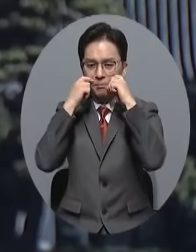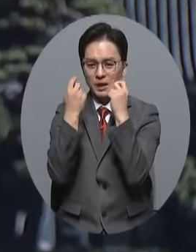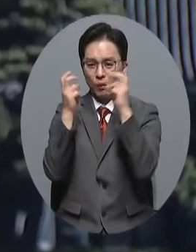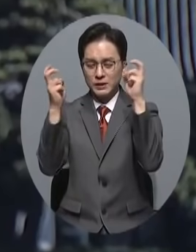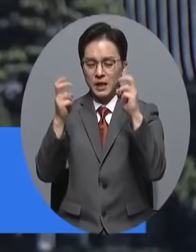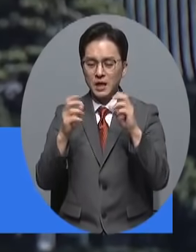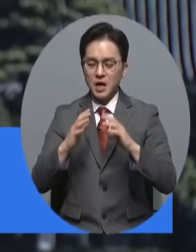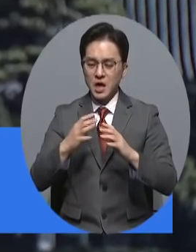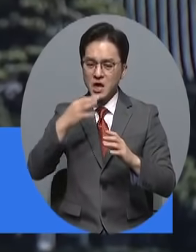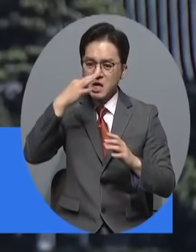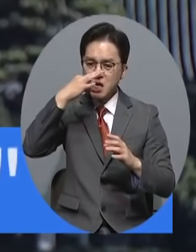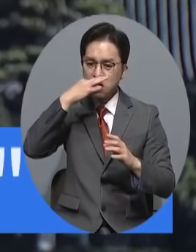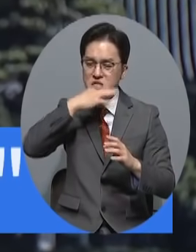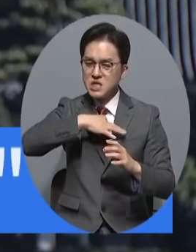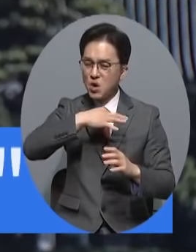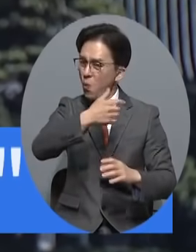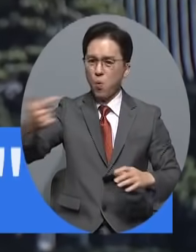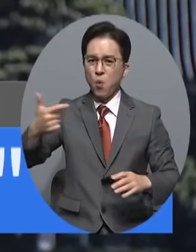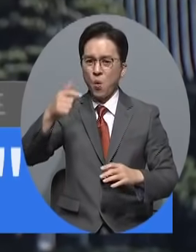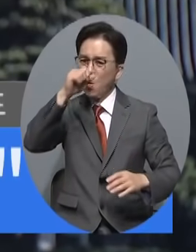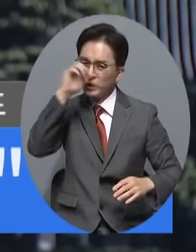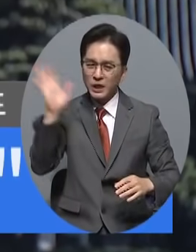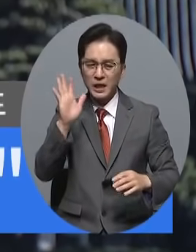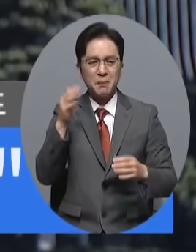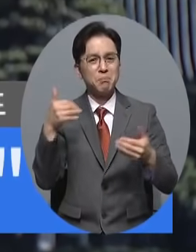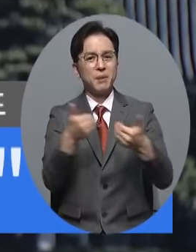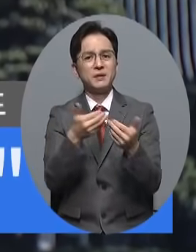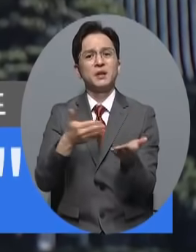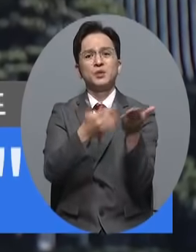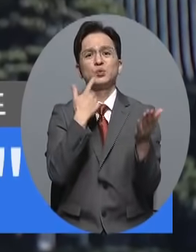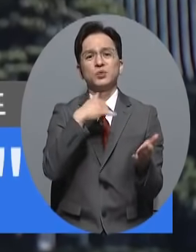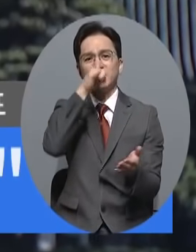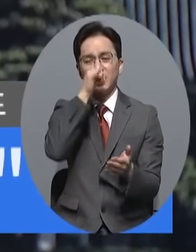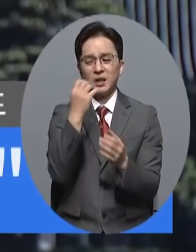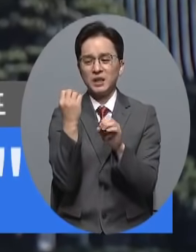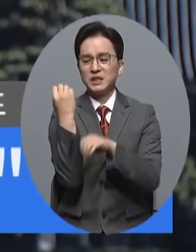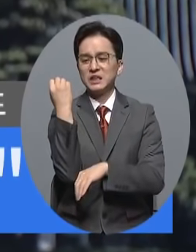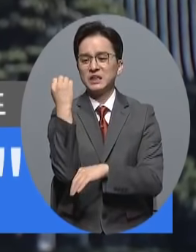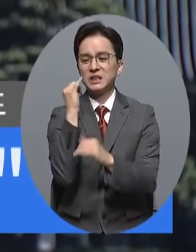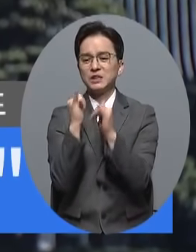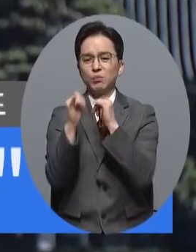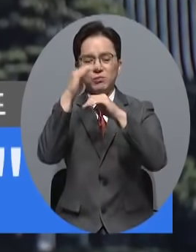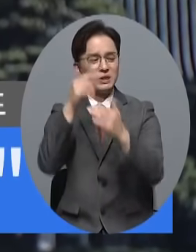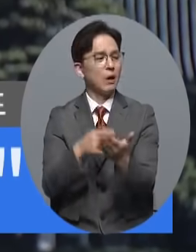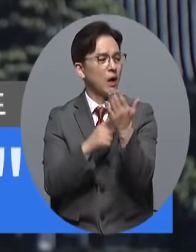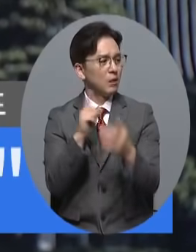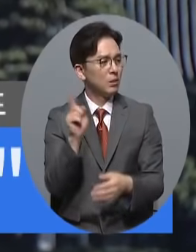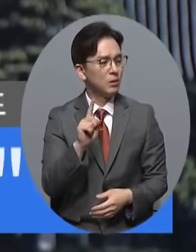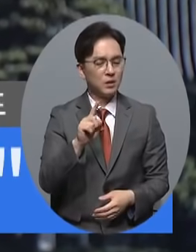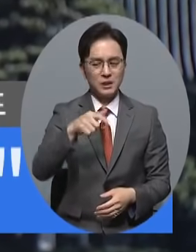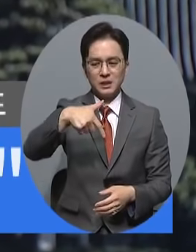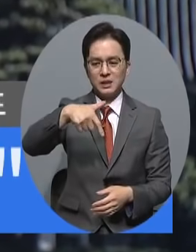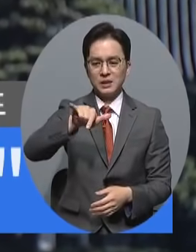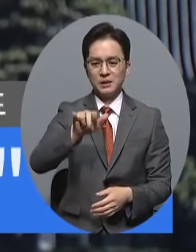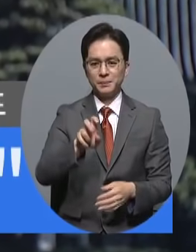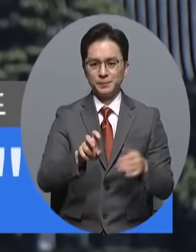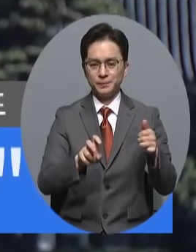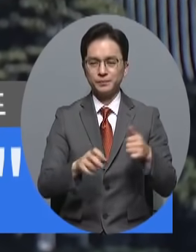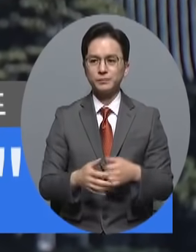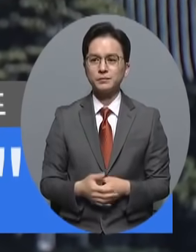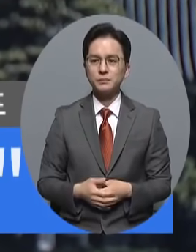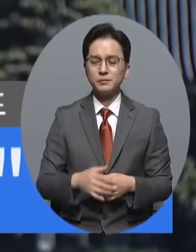그걸 맡았던 유동수 씨는 예. 문서로 공식적으로 거의 보도를 받은 적이 한 번도 없고 만약